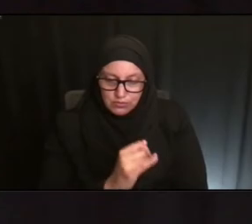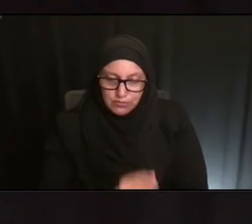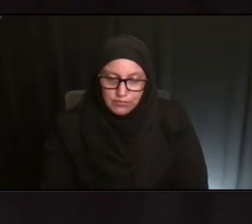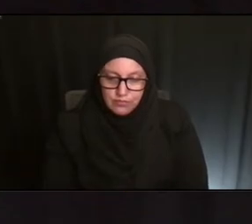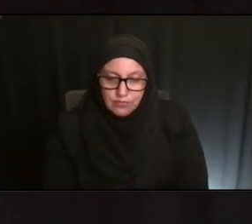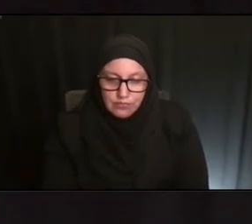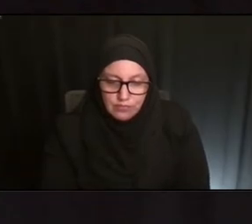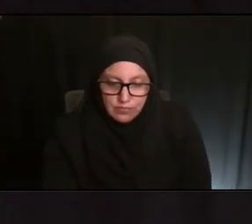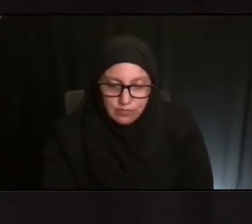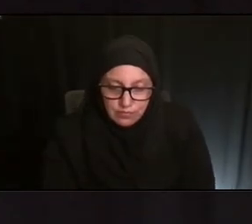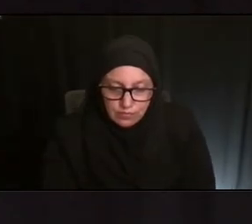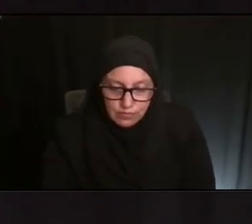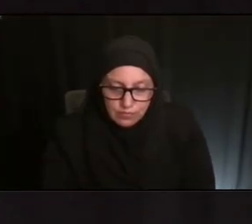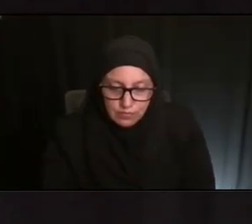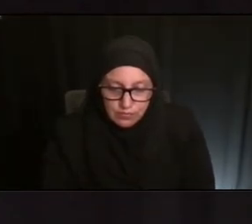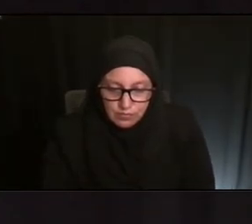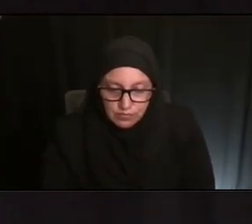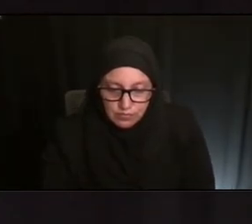رفیعش